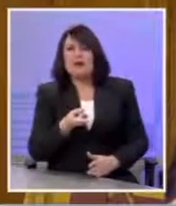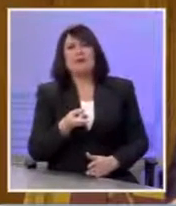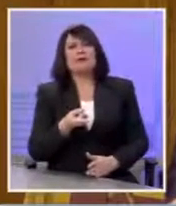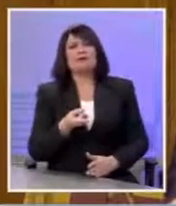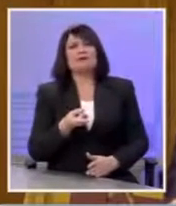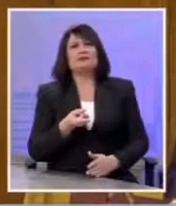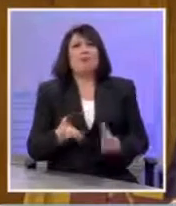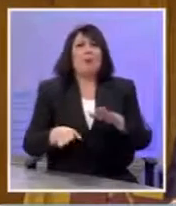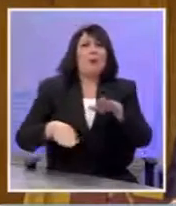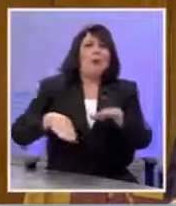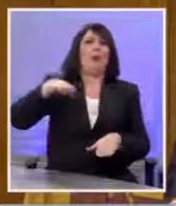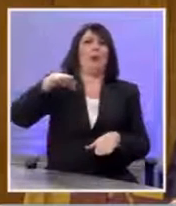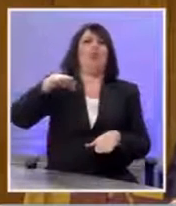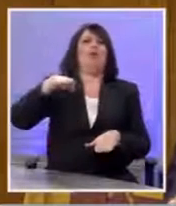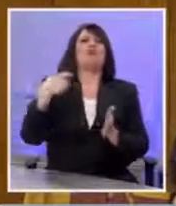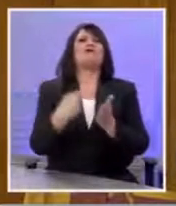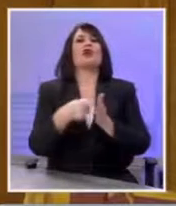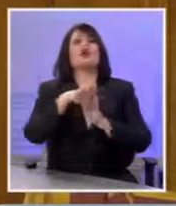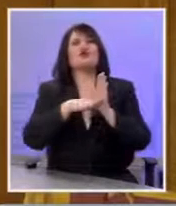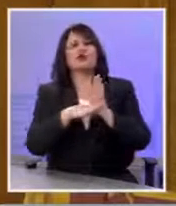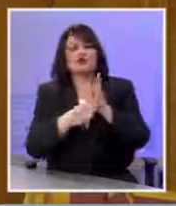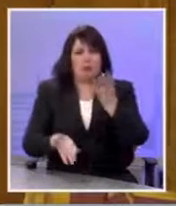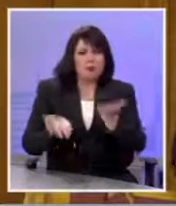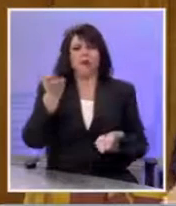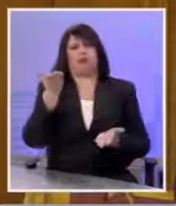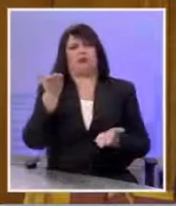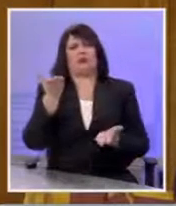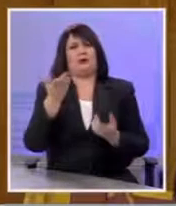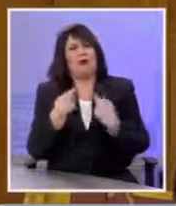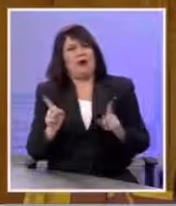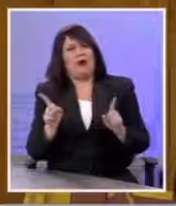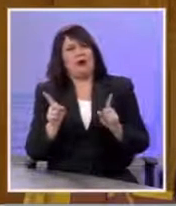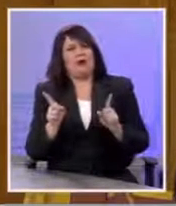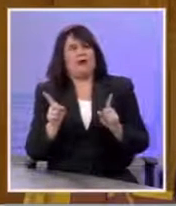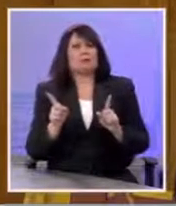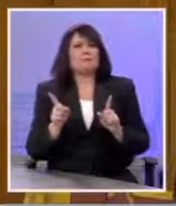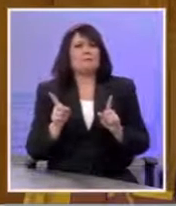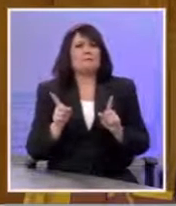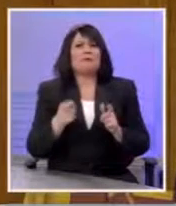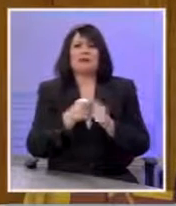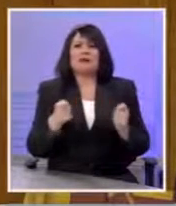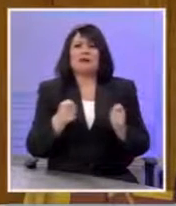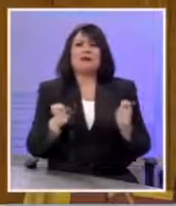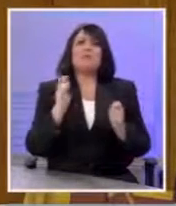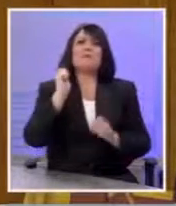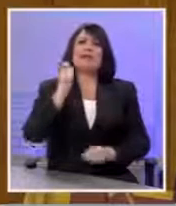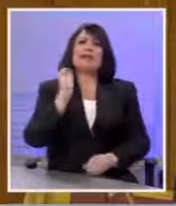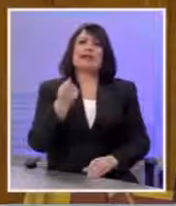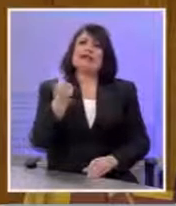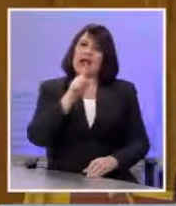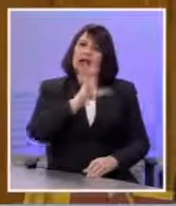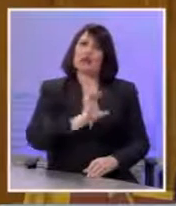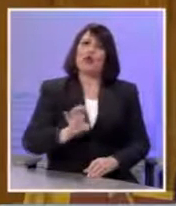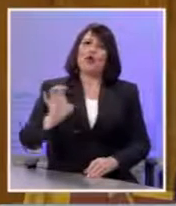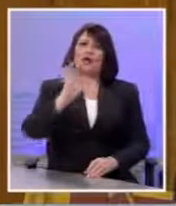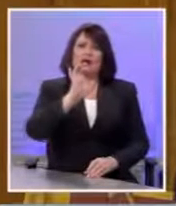τεράστιες ανισότητες στο φορολογικό σύστημα κλπ. Μέτρα και πολιτικές που, όπως είπα, σε άλλες χώρες